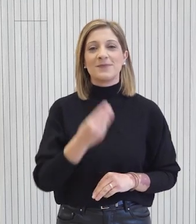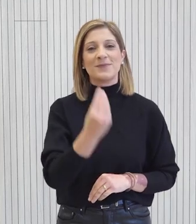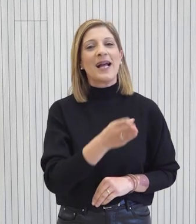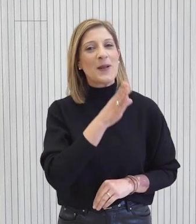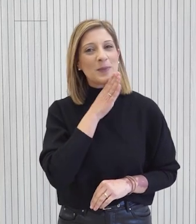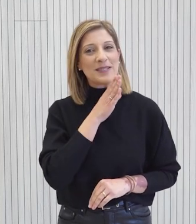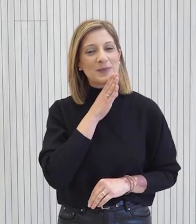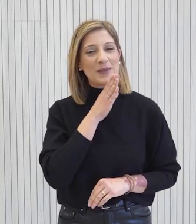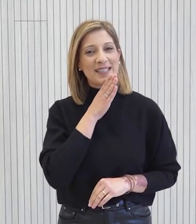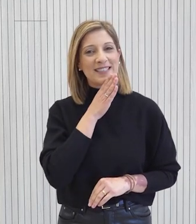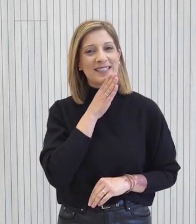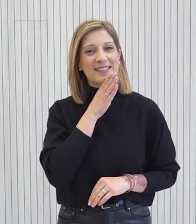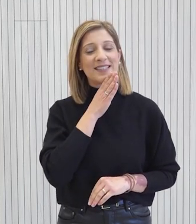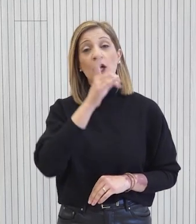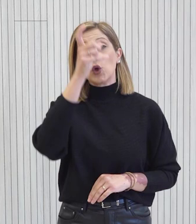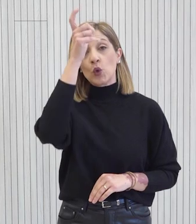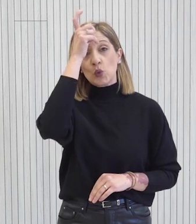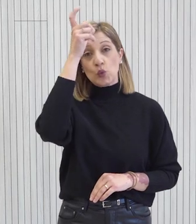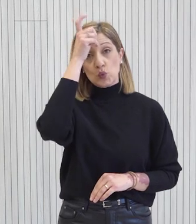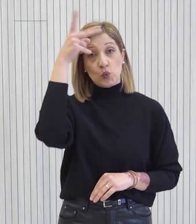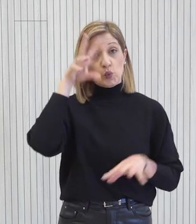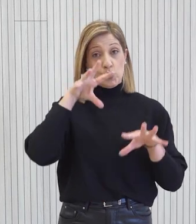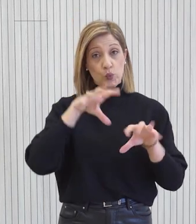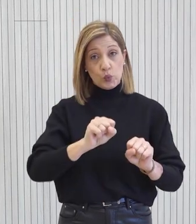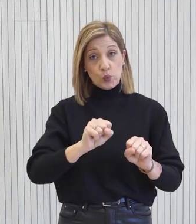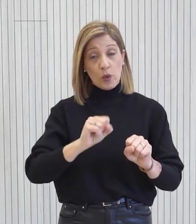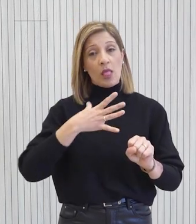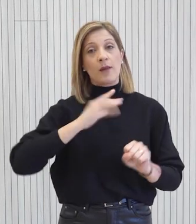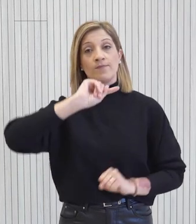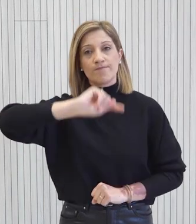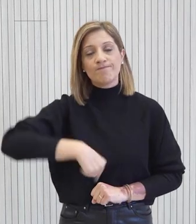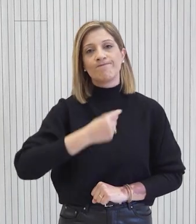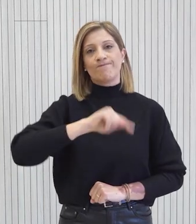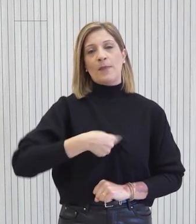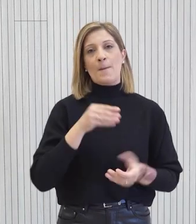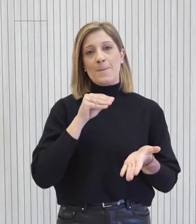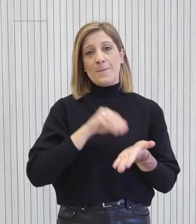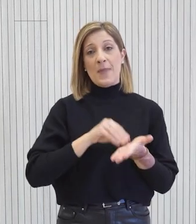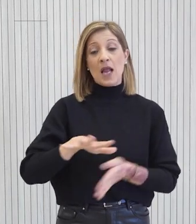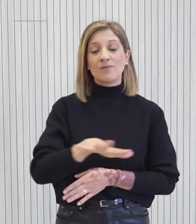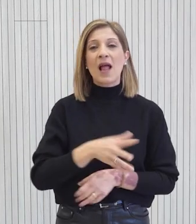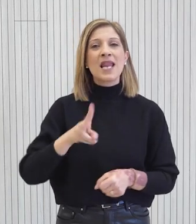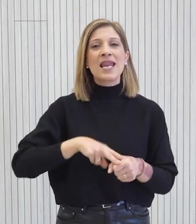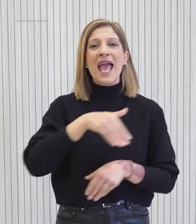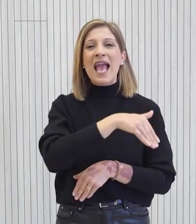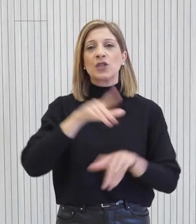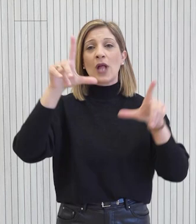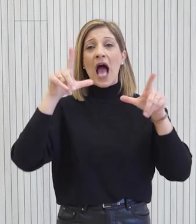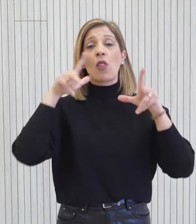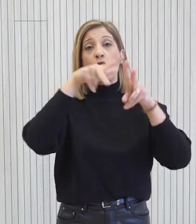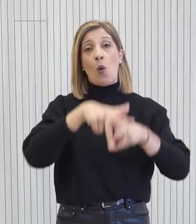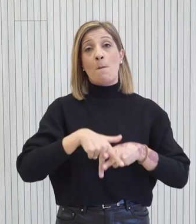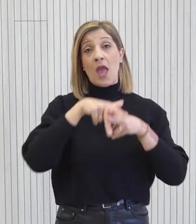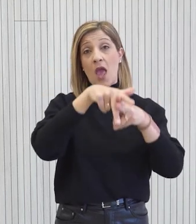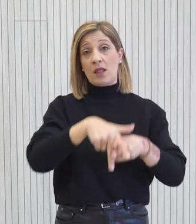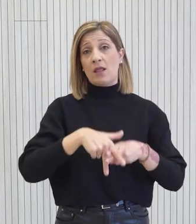Καλό μεσημέρι. Το τουρκικό κατοχικό καθεστώς επιχειρεί την πρόκληση νέων τετελεσμένων εντός της νεκρής ζώνης στην περιοχή Αγίου Δομετίου